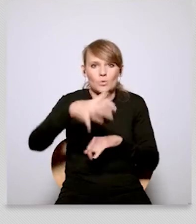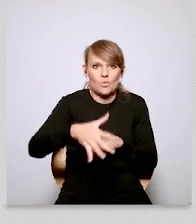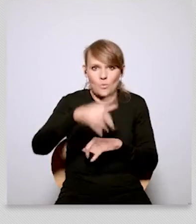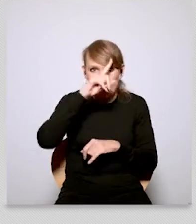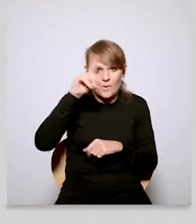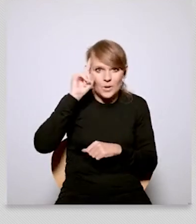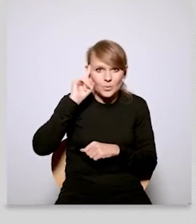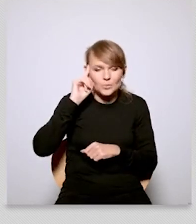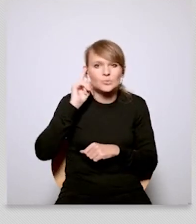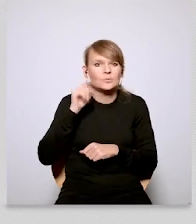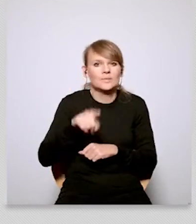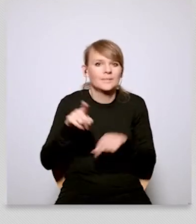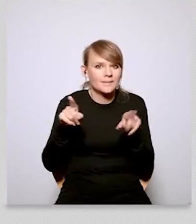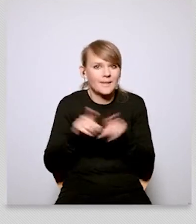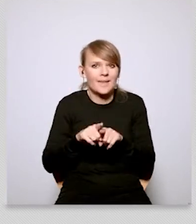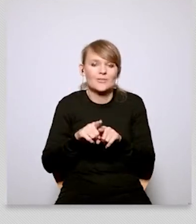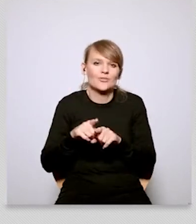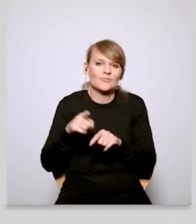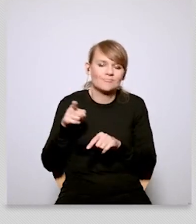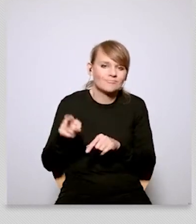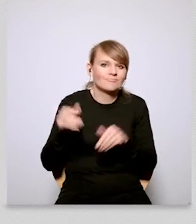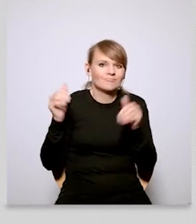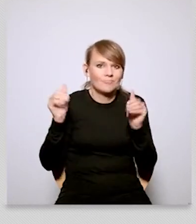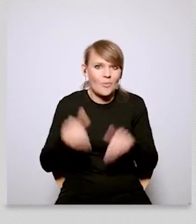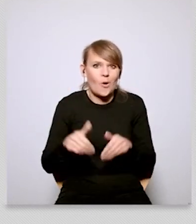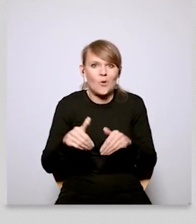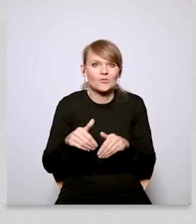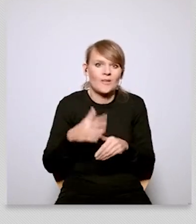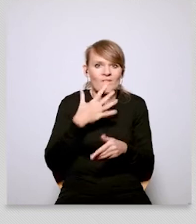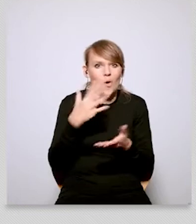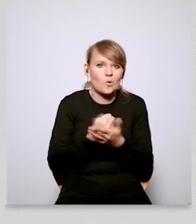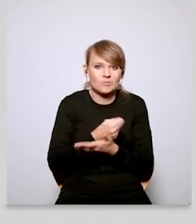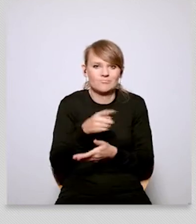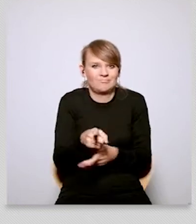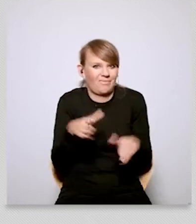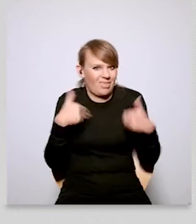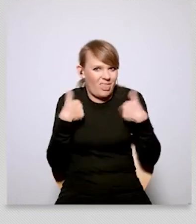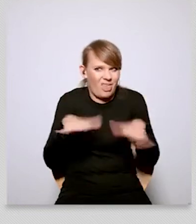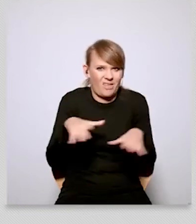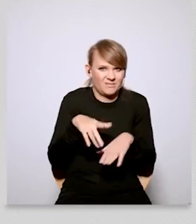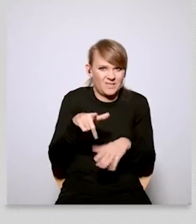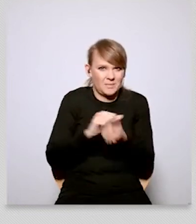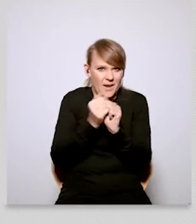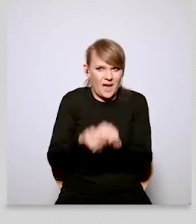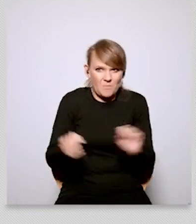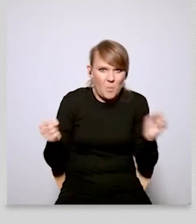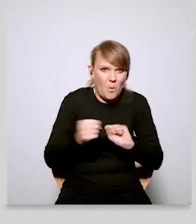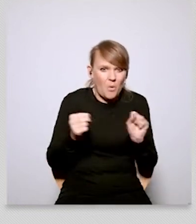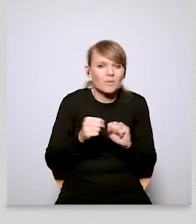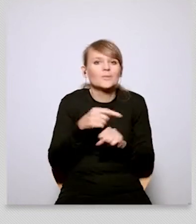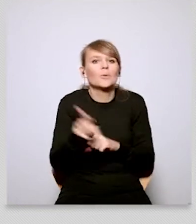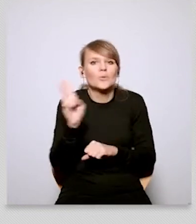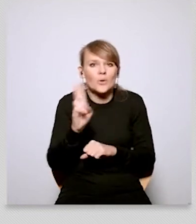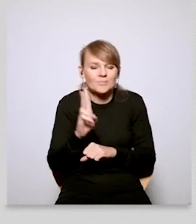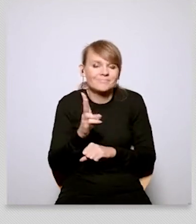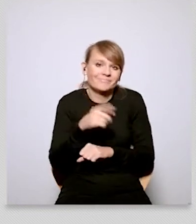do wygrywania, do wygrywania na niechęci albo na pewnych obawach, to na pewno są też osoby pracujące